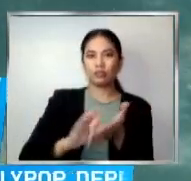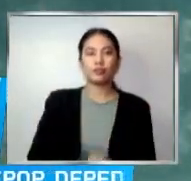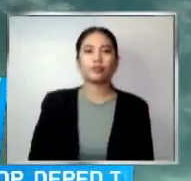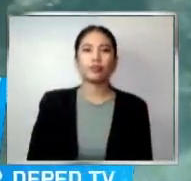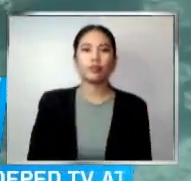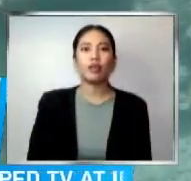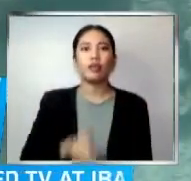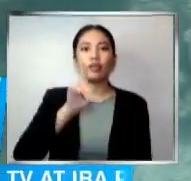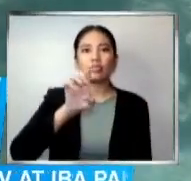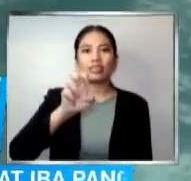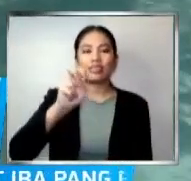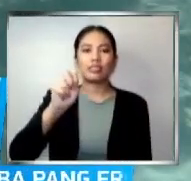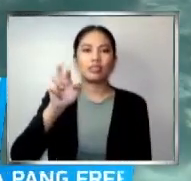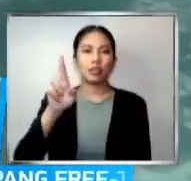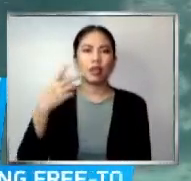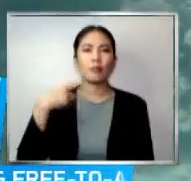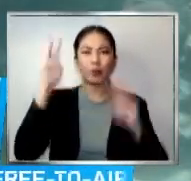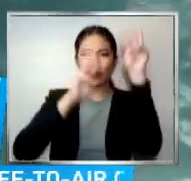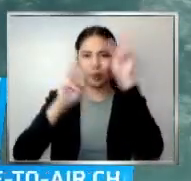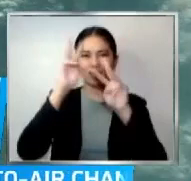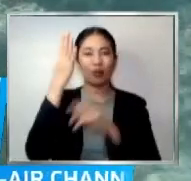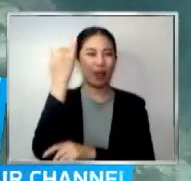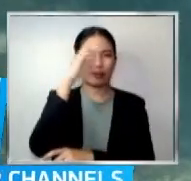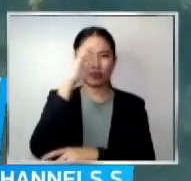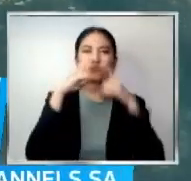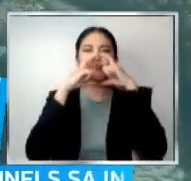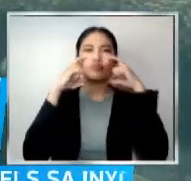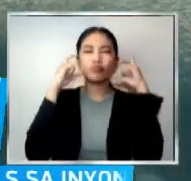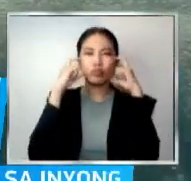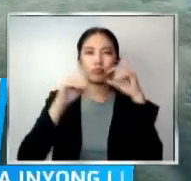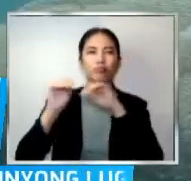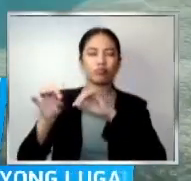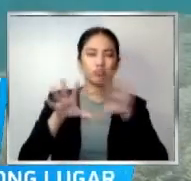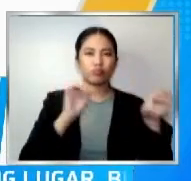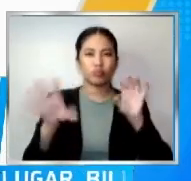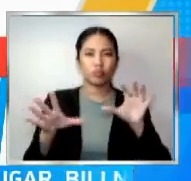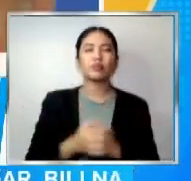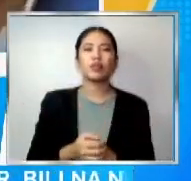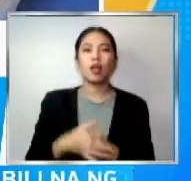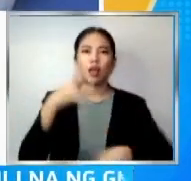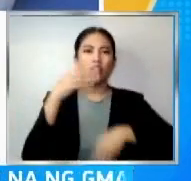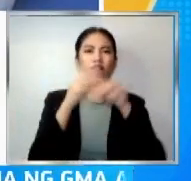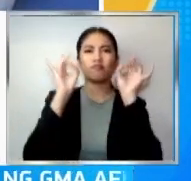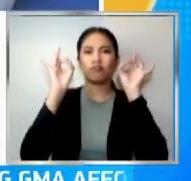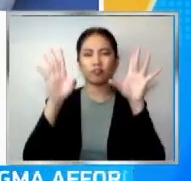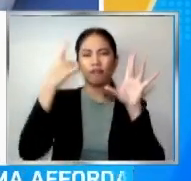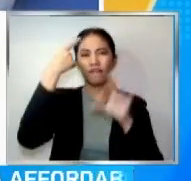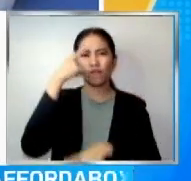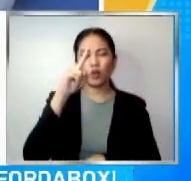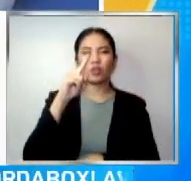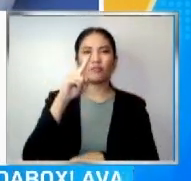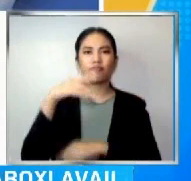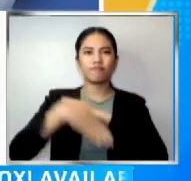ng mga gamit na face mask sa ating karagatan. Dagdag daw talaga ito sa panganib sa mga marine species. We are advising the local government units